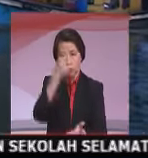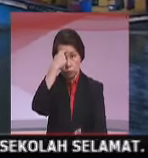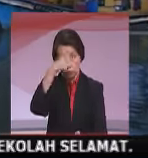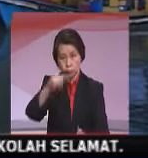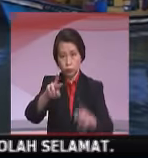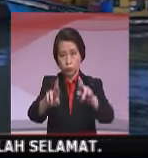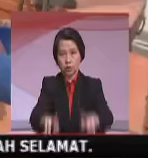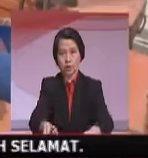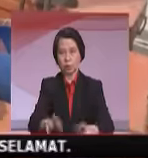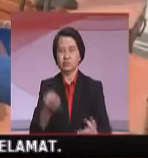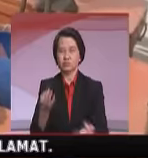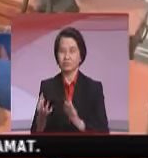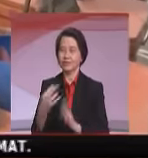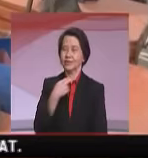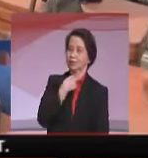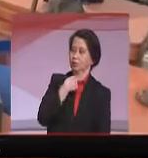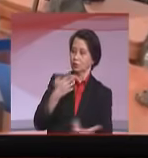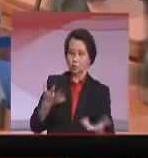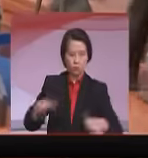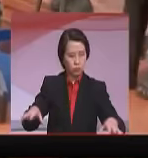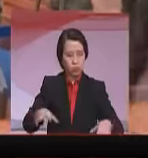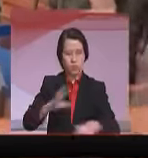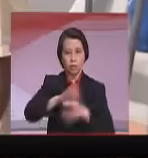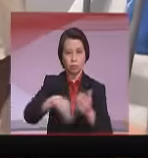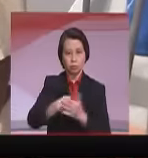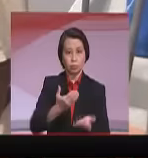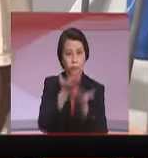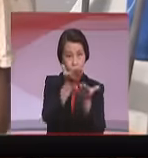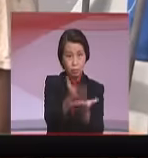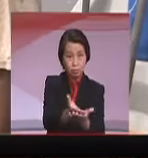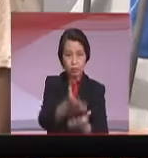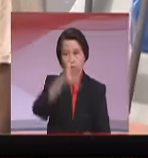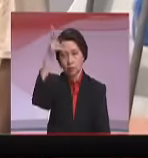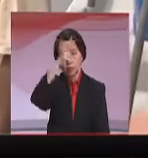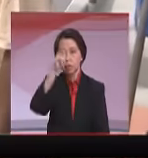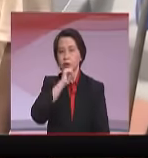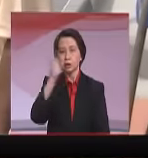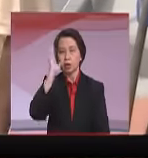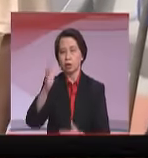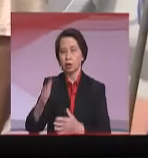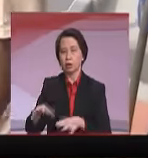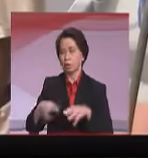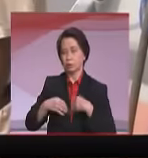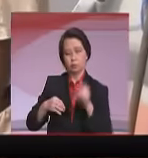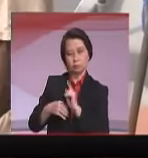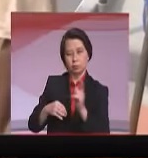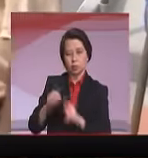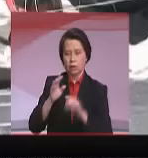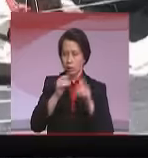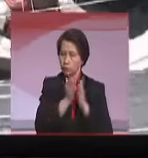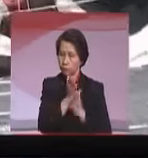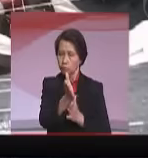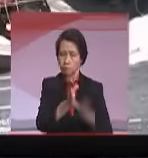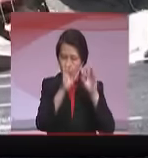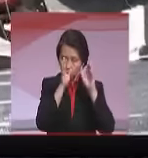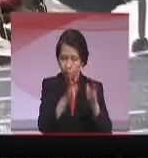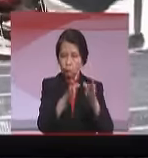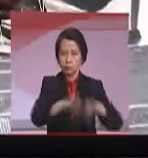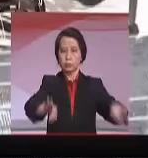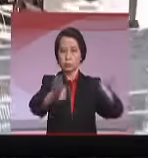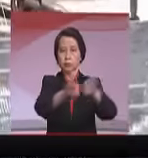rakyat. Walaupun berdepan kekangan dalam melaksanakan kesemua cadangan, kerajaan tidak akan berkompromi dan akan terus mengutamakan kebajikan